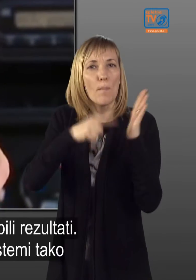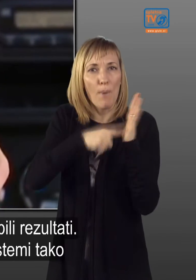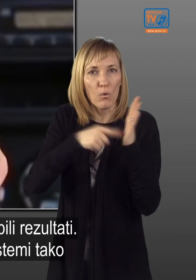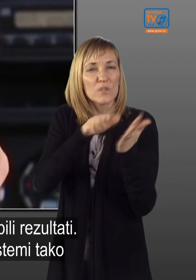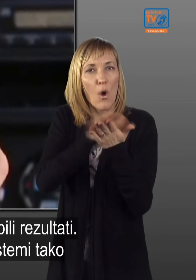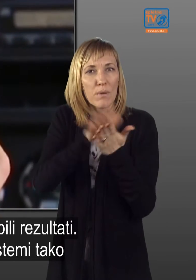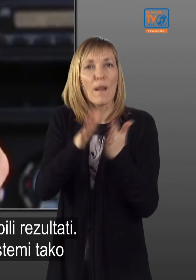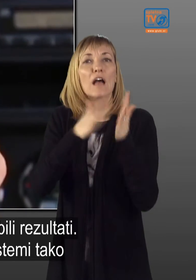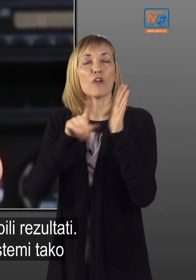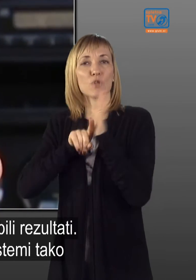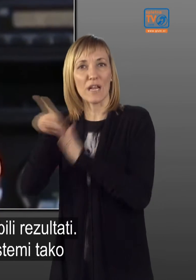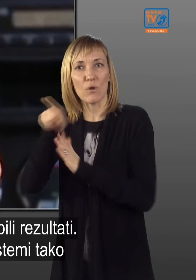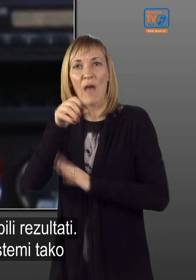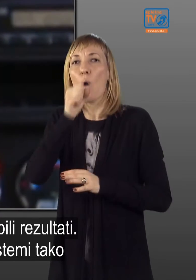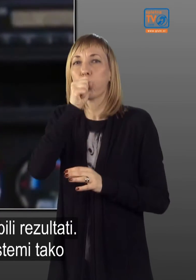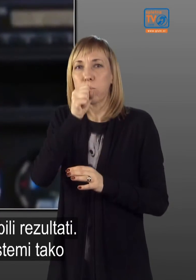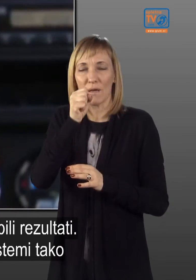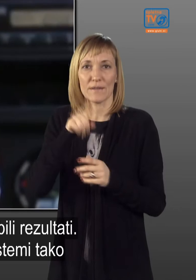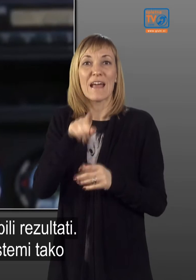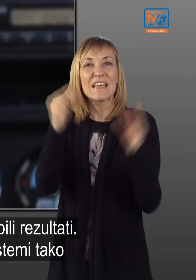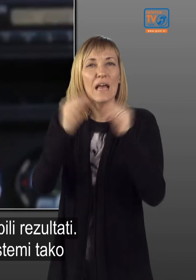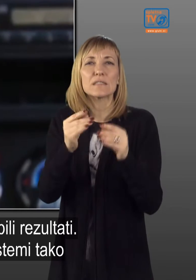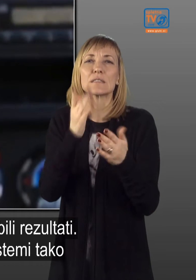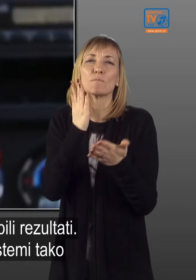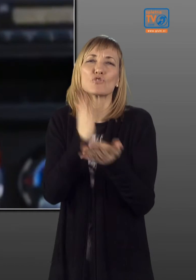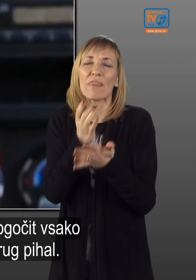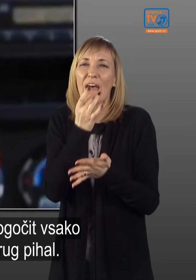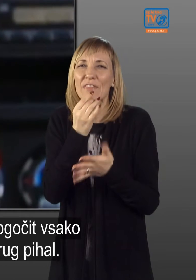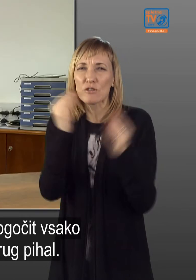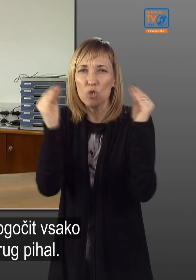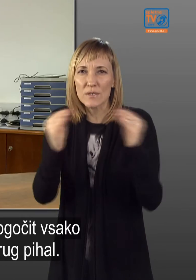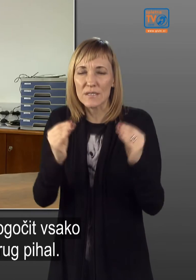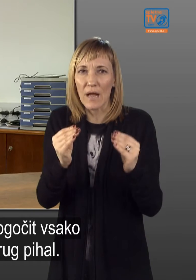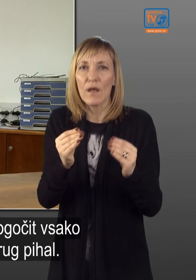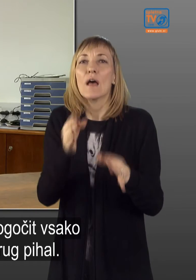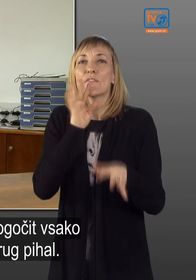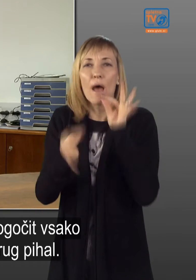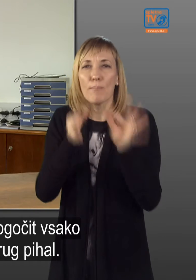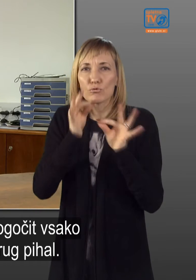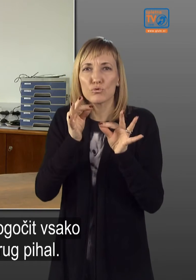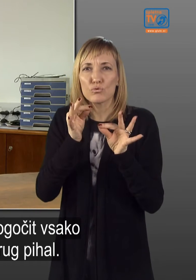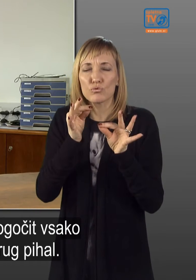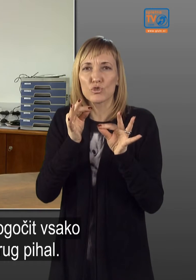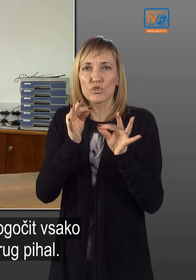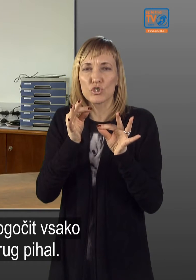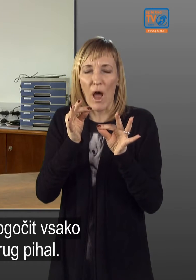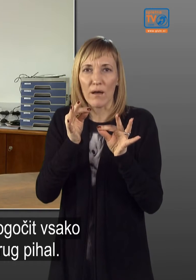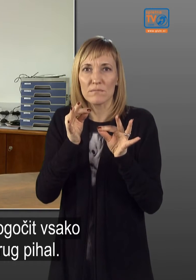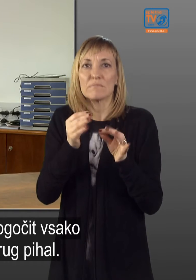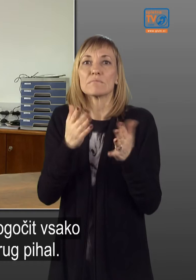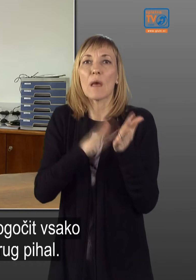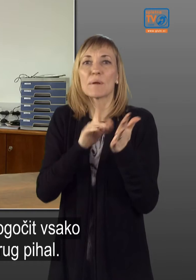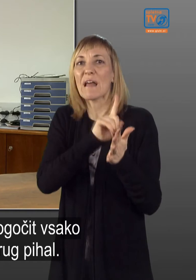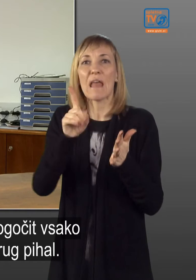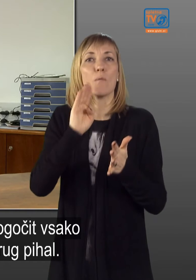koliko pogosto, kakšni so bili rezultati. In nenazadnje so ti sistemi tudi tako dovršeni, da proba onemogočiti vsako zlorabo, da